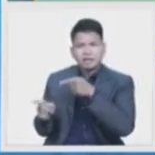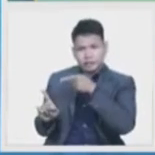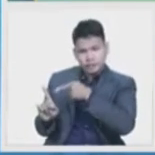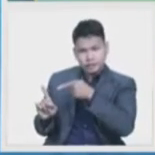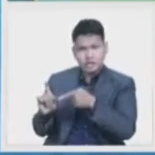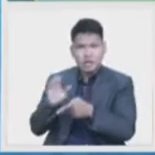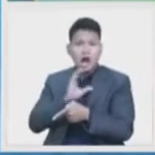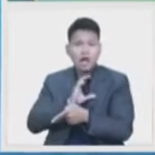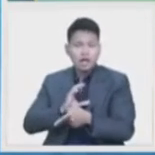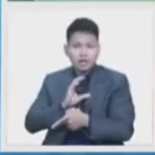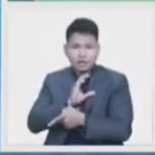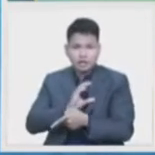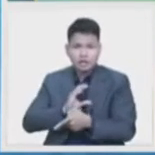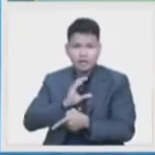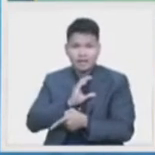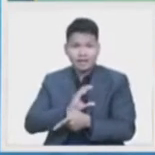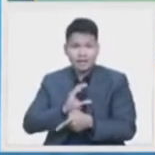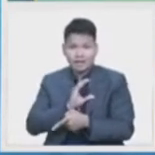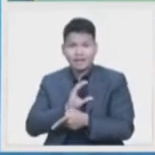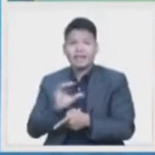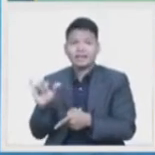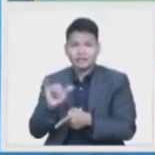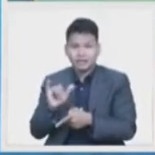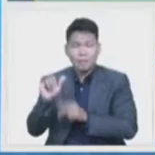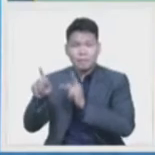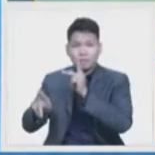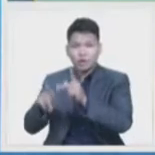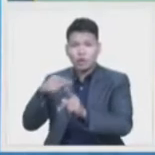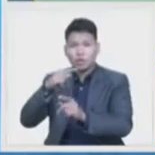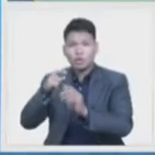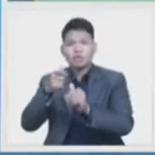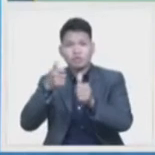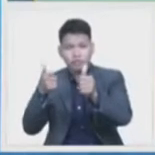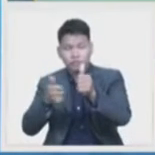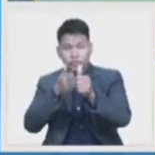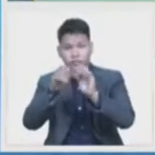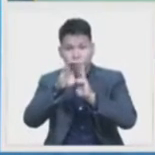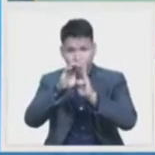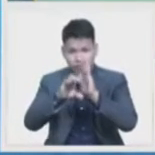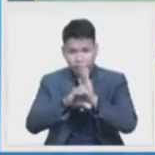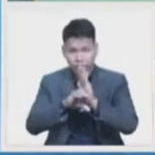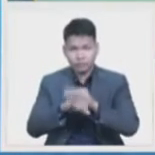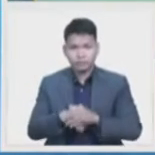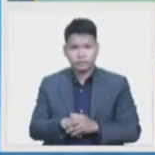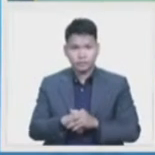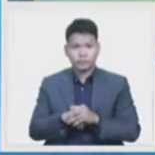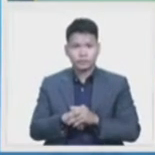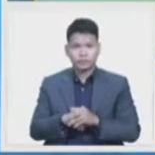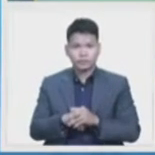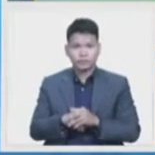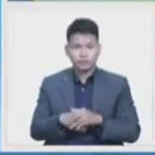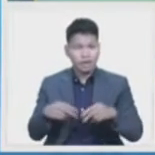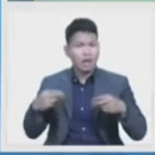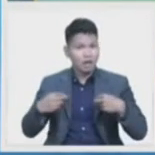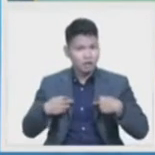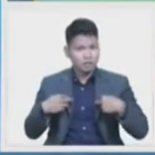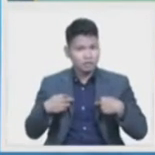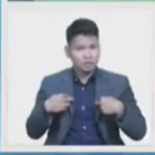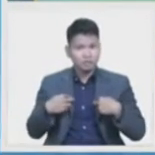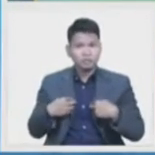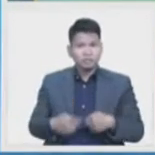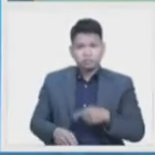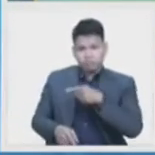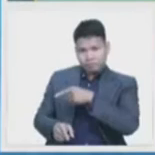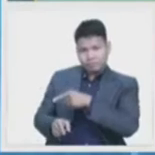characterize kini sa mga tao nga nagabantay sa sugo sa Dios. Ang kaliwat sa